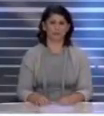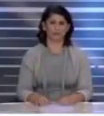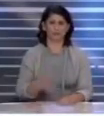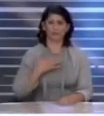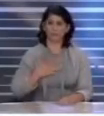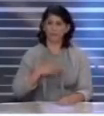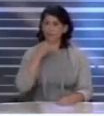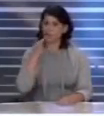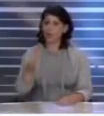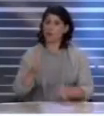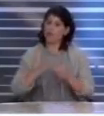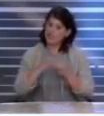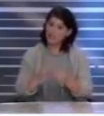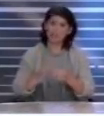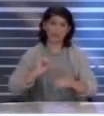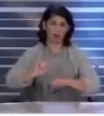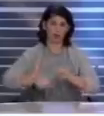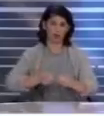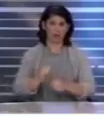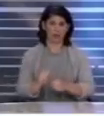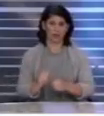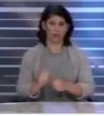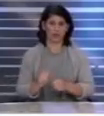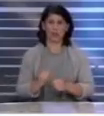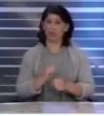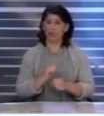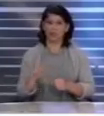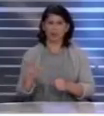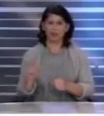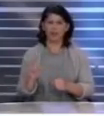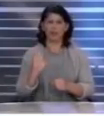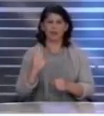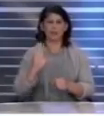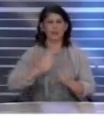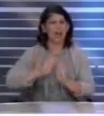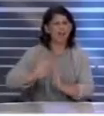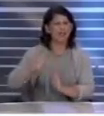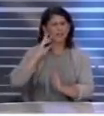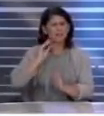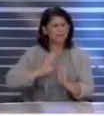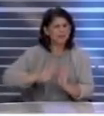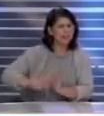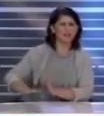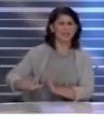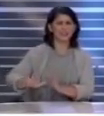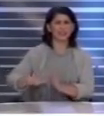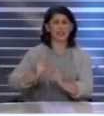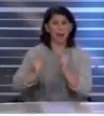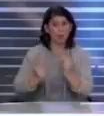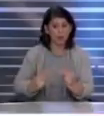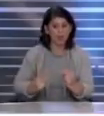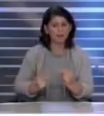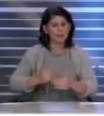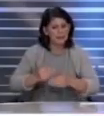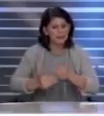να συνεχίσετε τις προσπάθειες και να μην λιδωρήσετε, μην αφήσετε να πάνε χαμένα τα αποτελέσματα που μπορέσατε